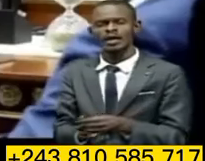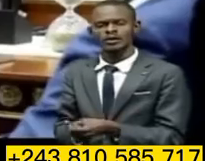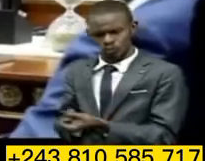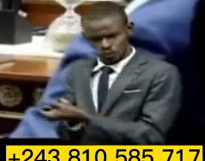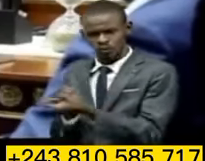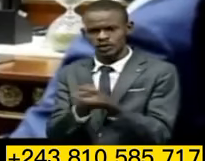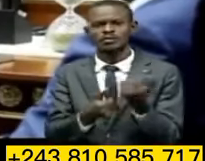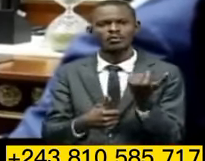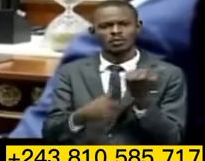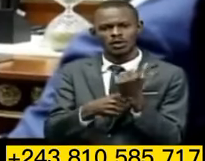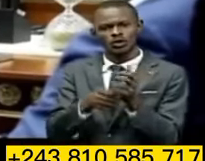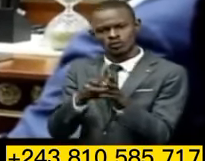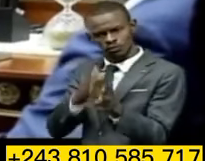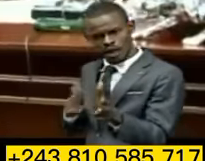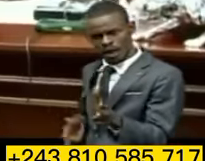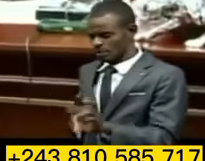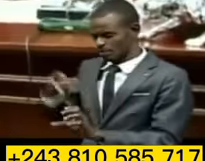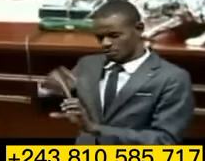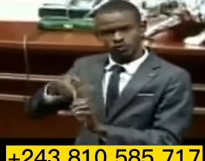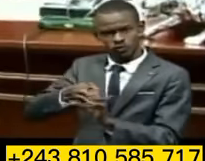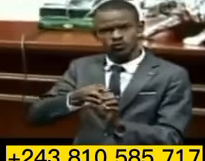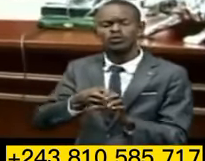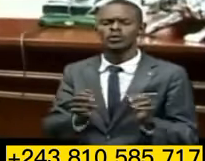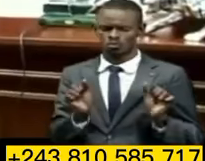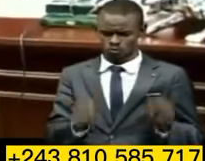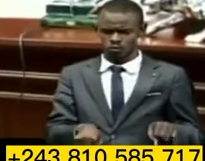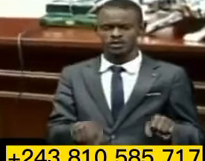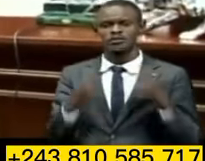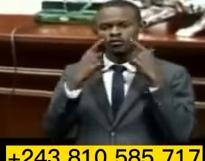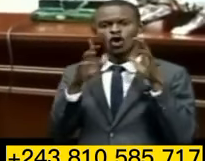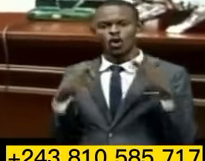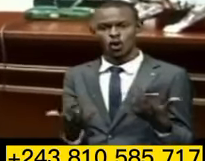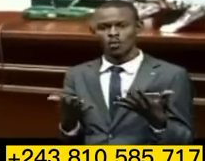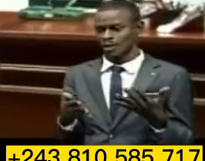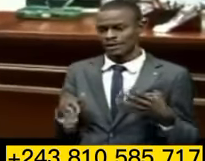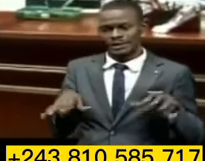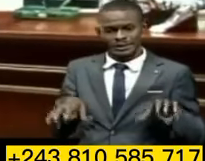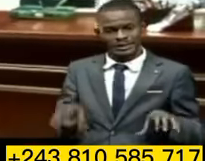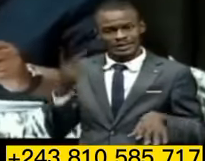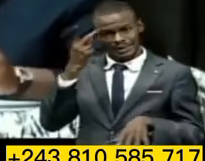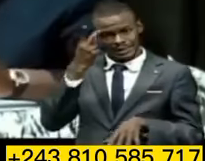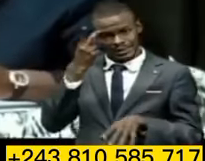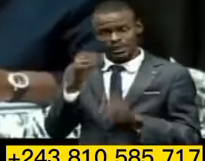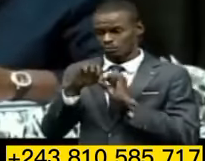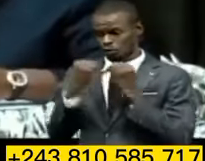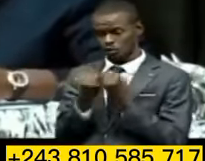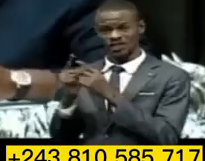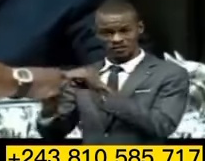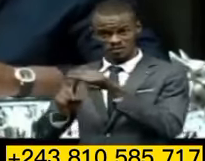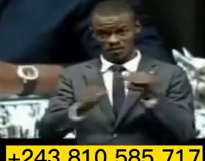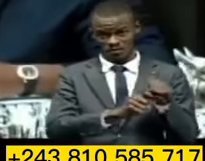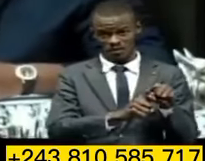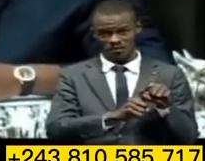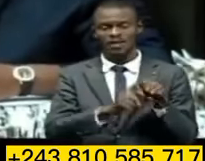Société pétrolière nationale dans la sécurité des approvisionnements du pays, à remettre la Société congolaise des industries de raffinage